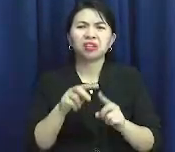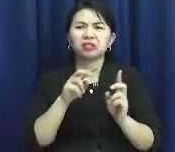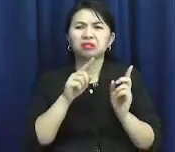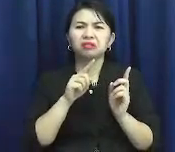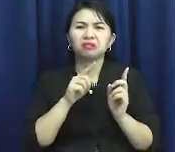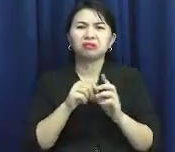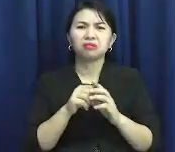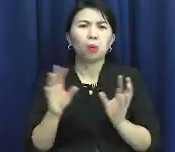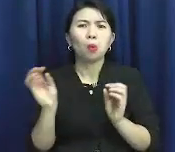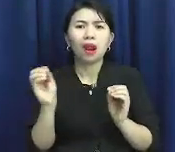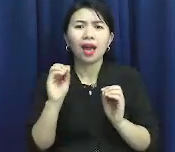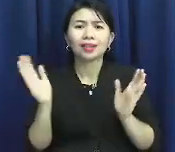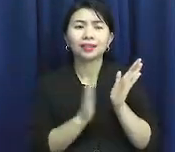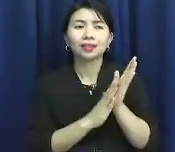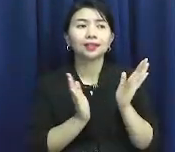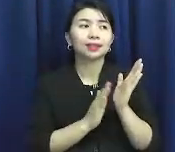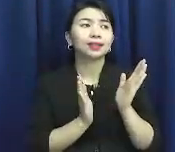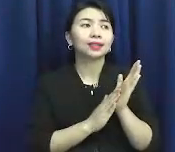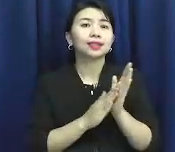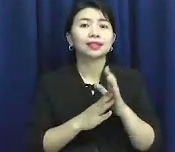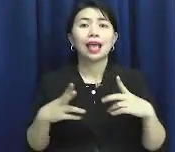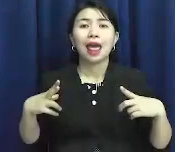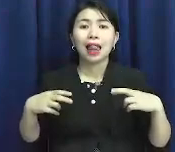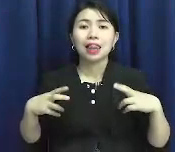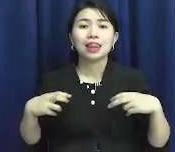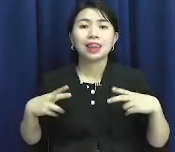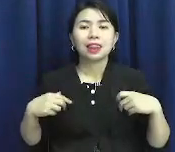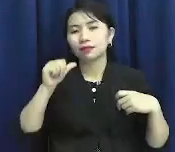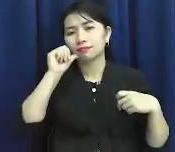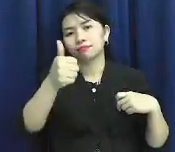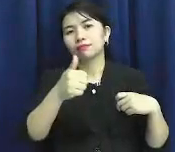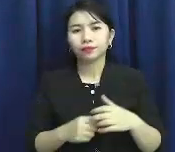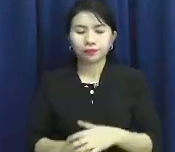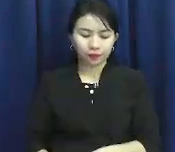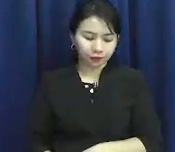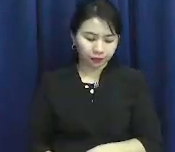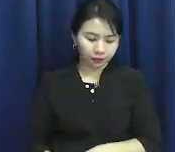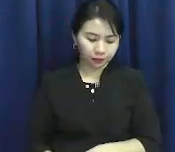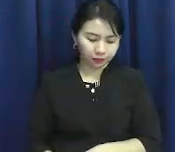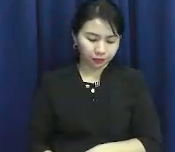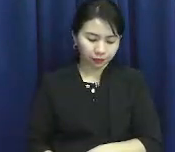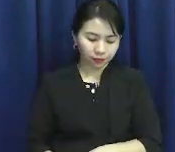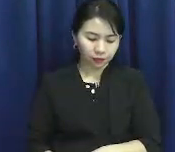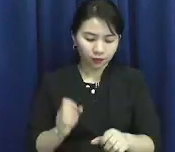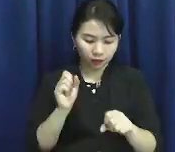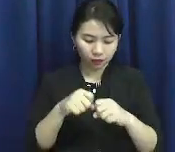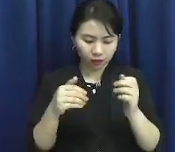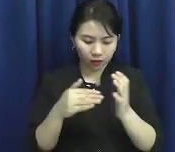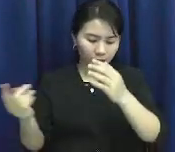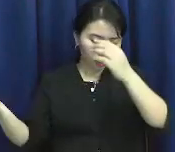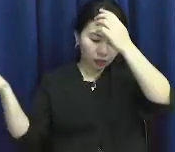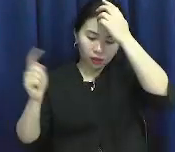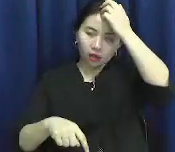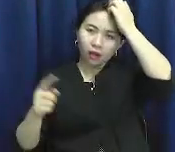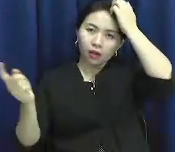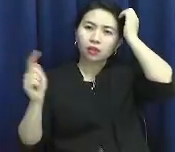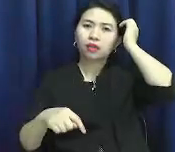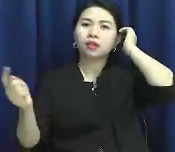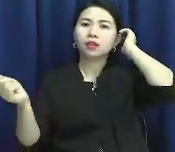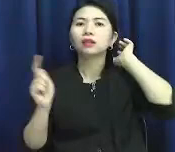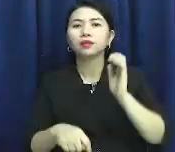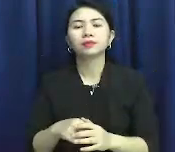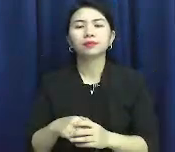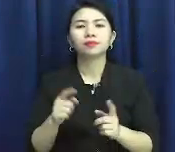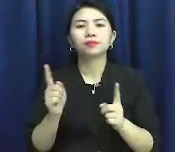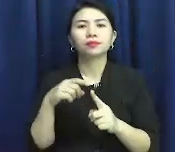bukas. Holiday. Yes. Walang pasok bukas, kaya samantalay nyo, makapunta kayo mamaya sa ating pananambahan.